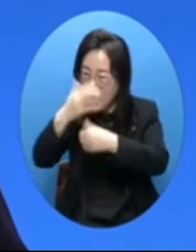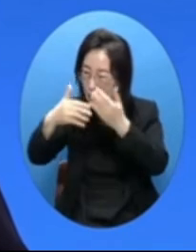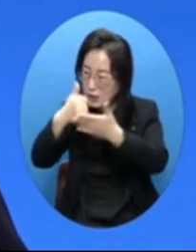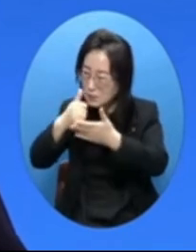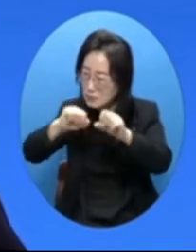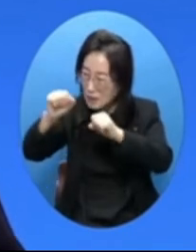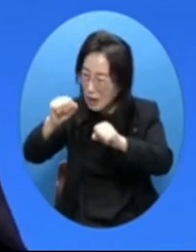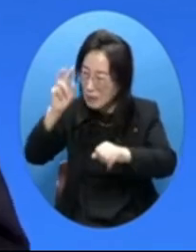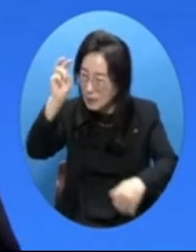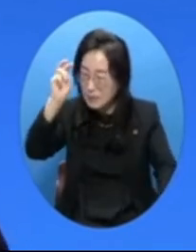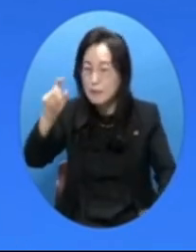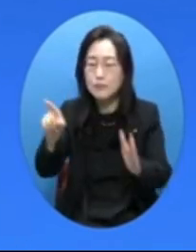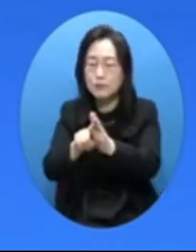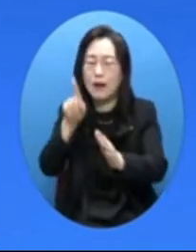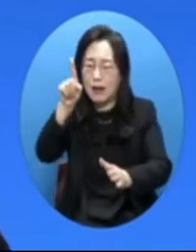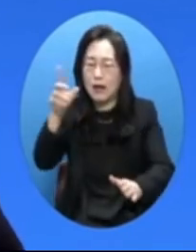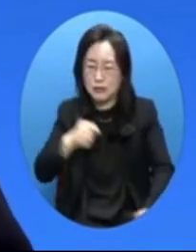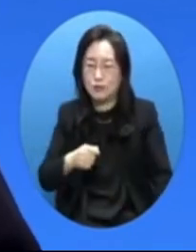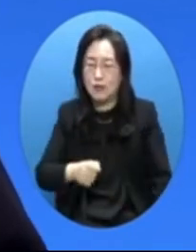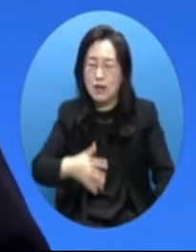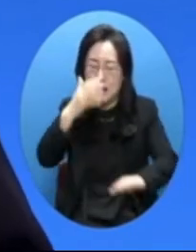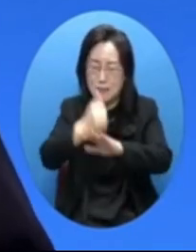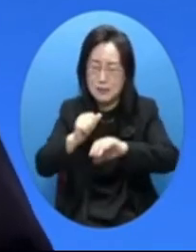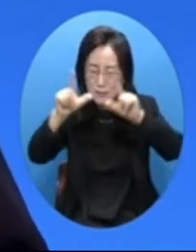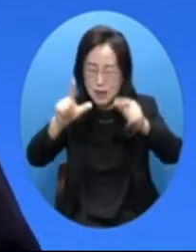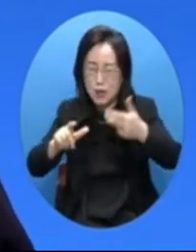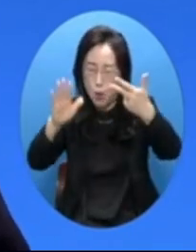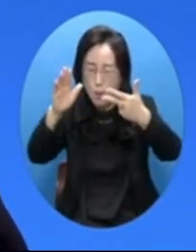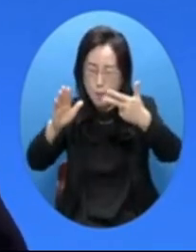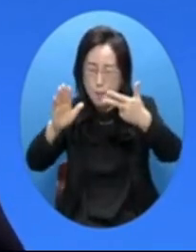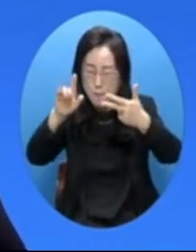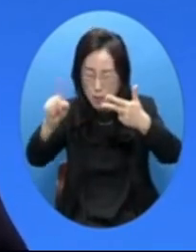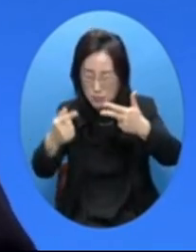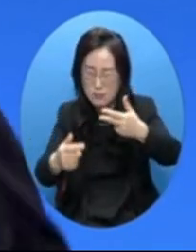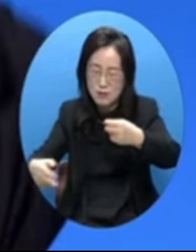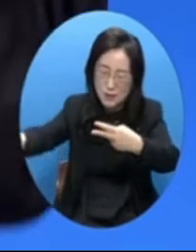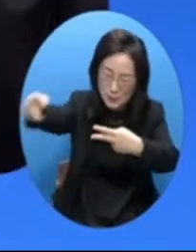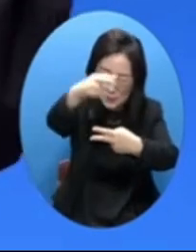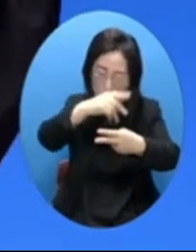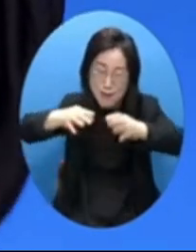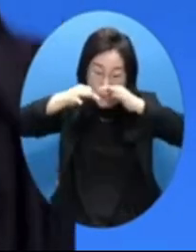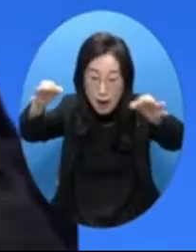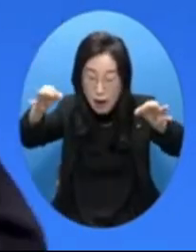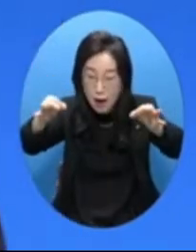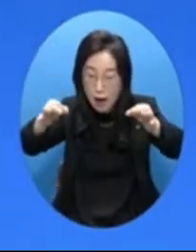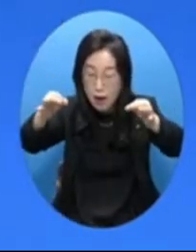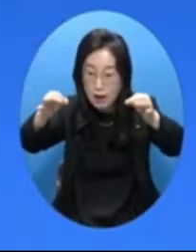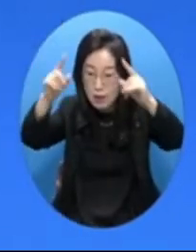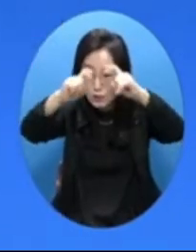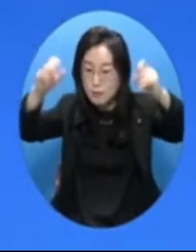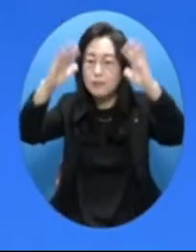거야 그 믿음 하나 가지고 마지막 날 일곱 번을 돌고 소리를 외치며